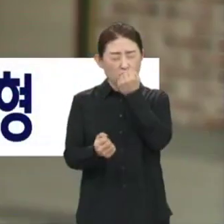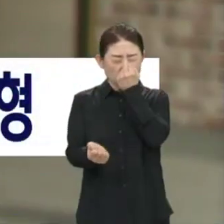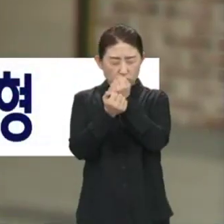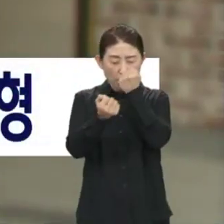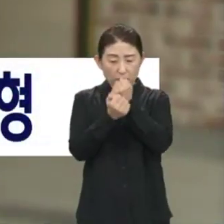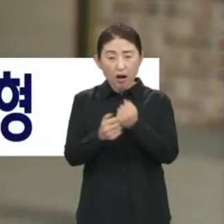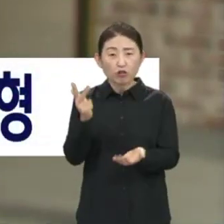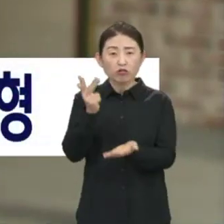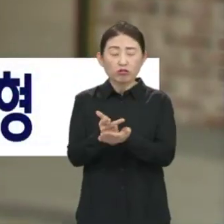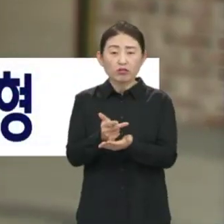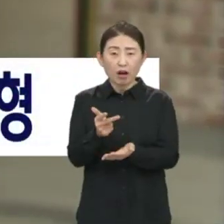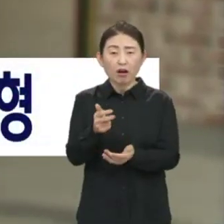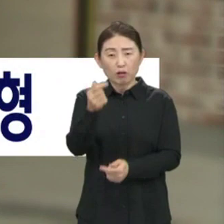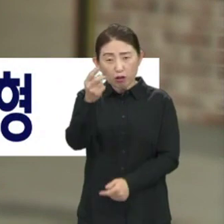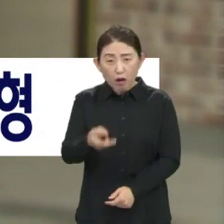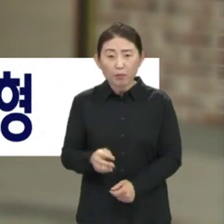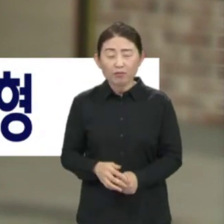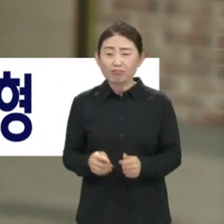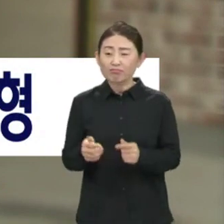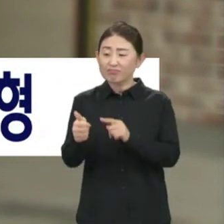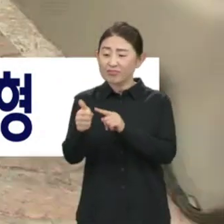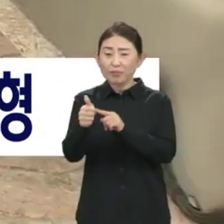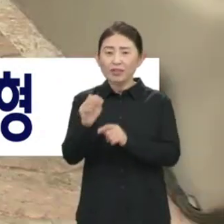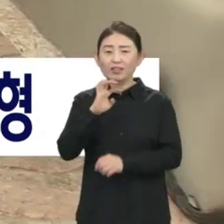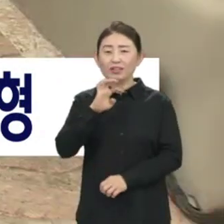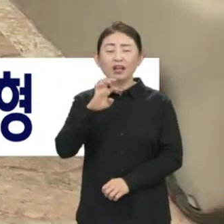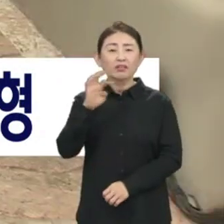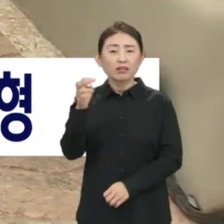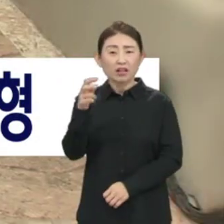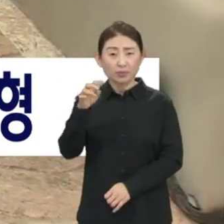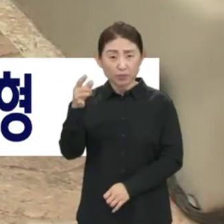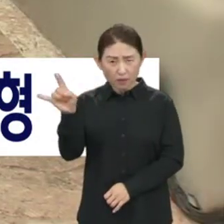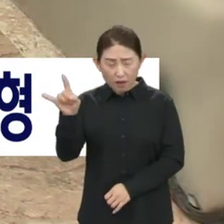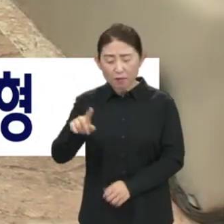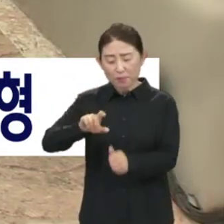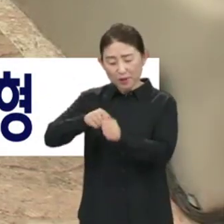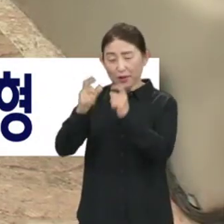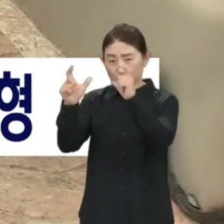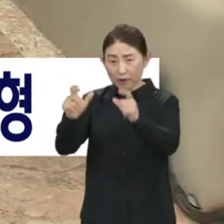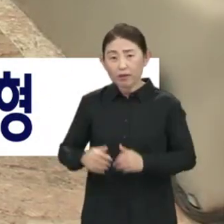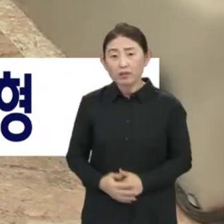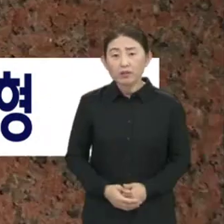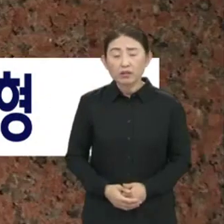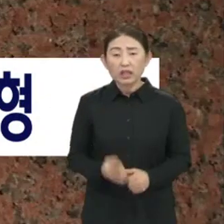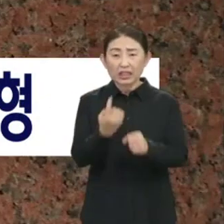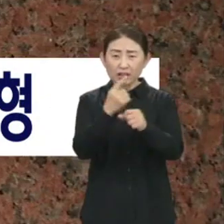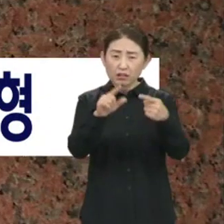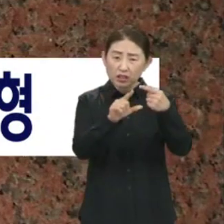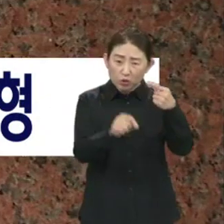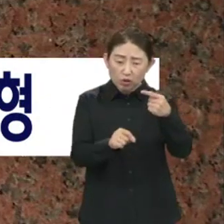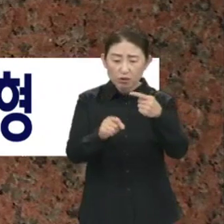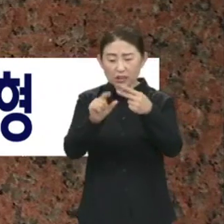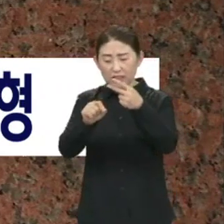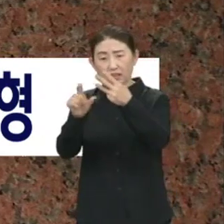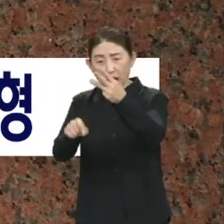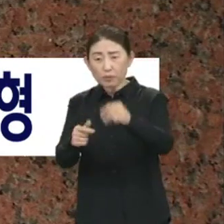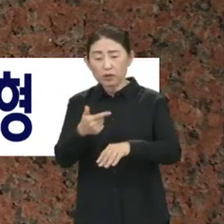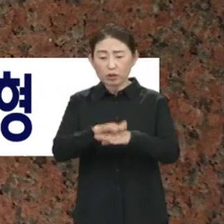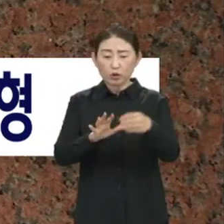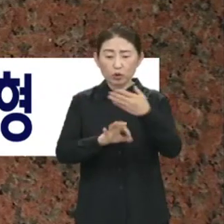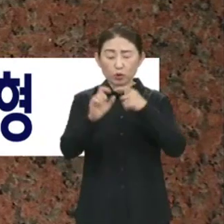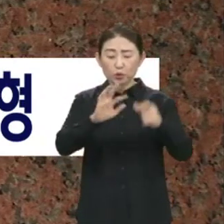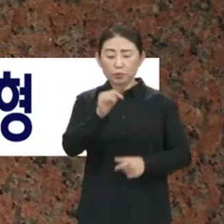지속적으로 주차를 해온 40대가 벌금형을 선고받았습니다. 대전지법 형사 2단독은 지난해 1월부터 3월까지 대전